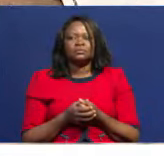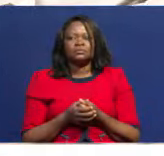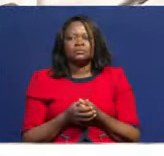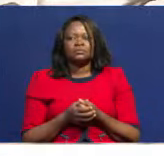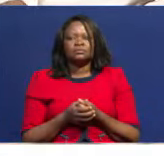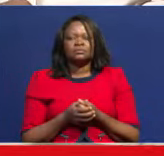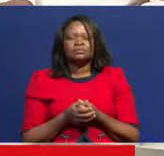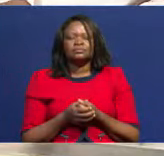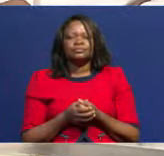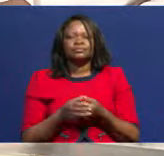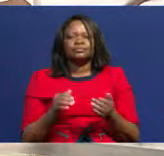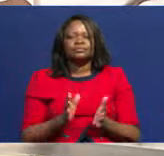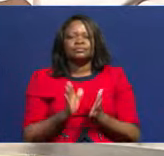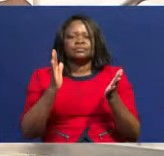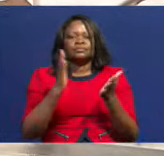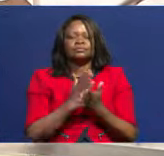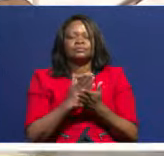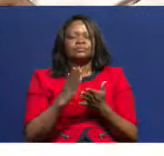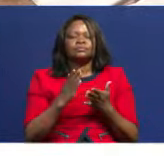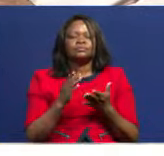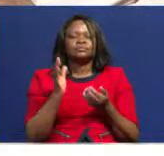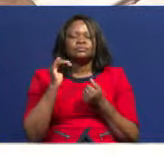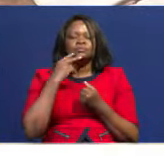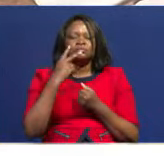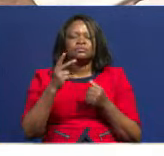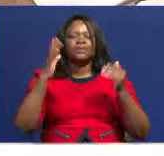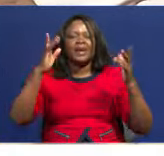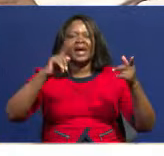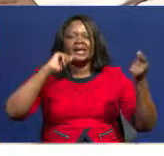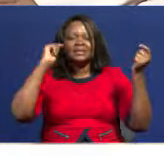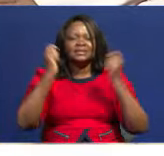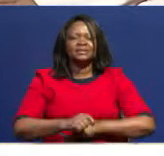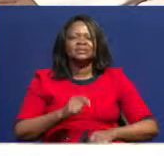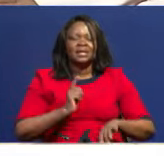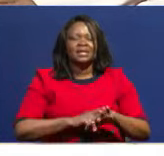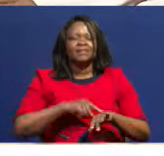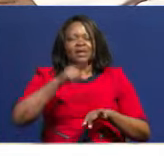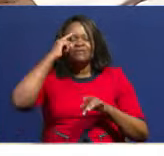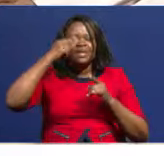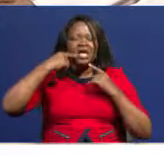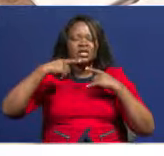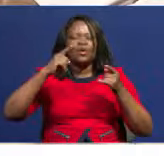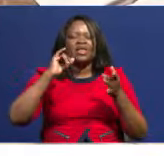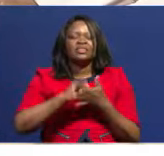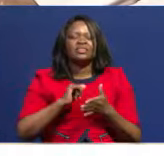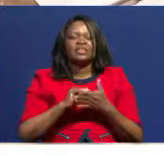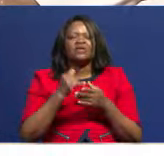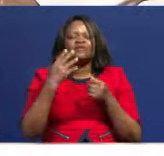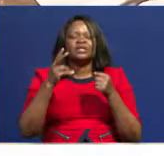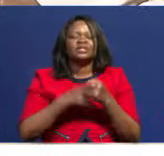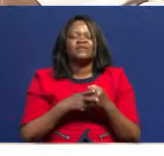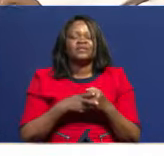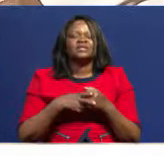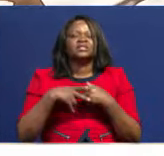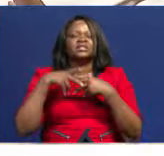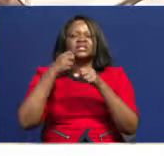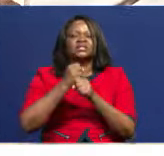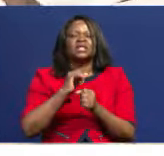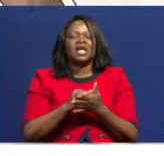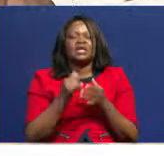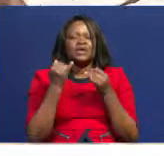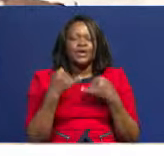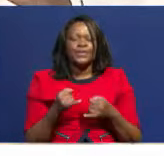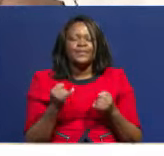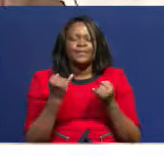Sekta ya umma inatarajiwa kushuhudia mabadiliko makubwa huku serikali ikitangaza kuwa mashirika 47 yanayotekeleza